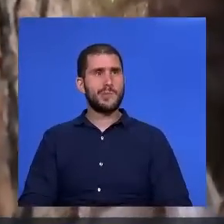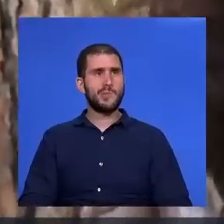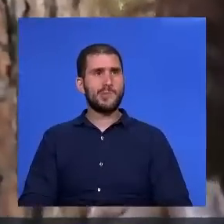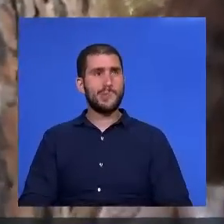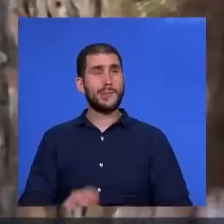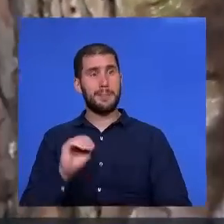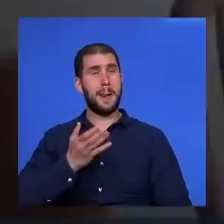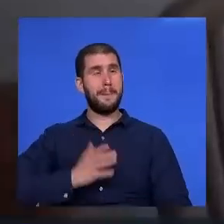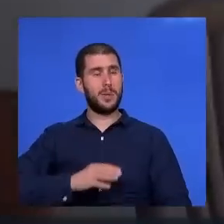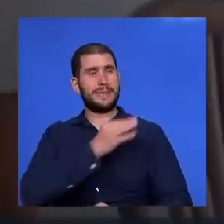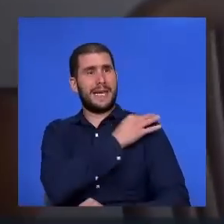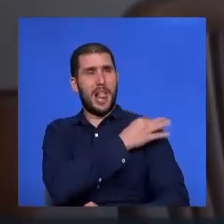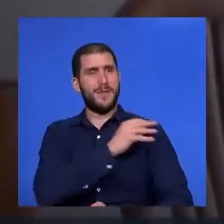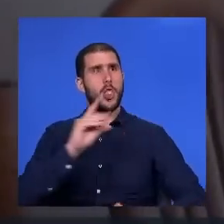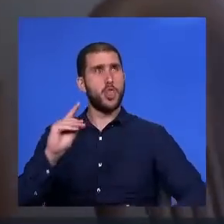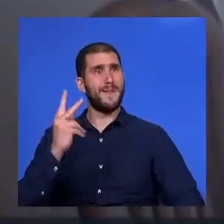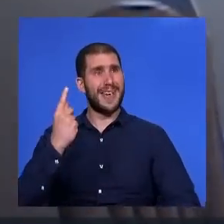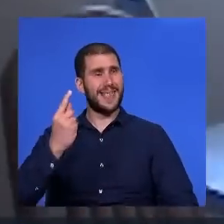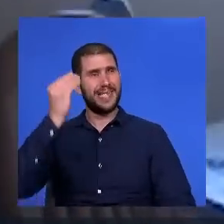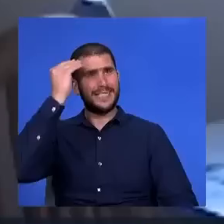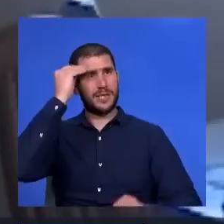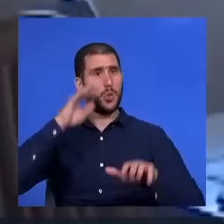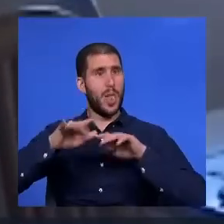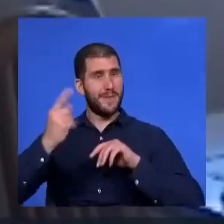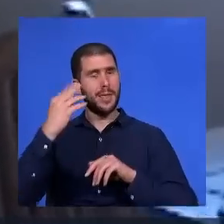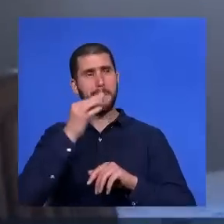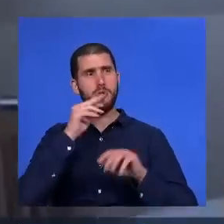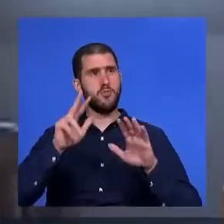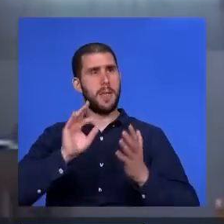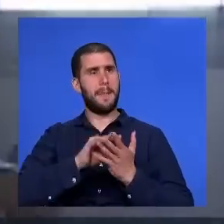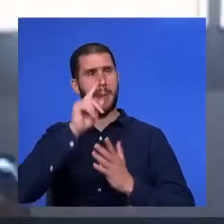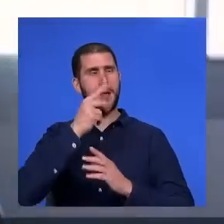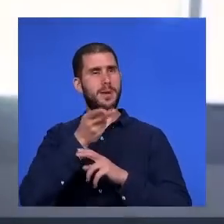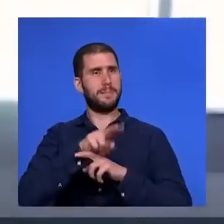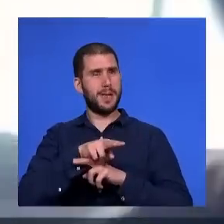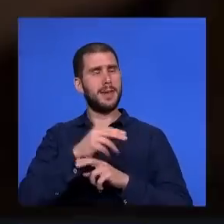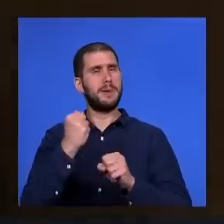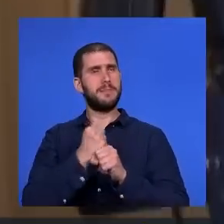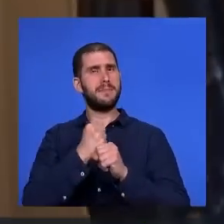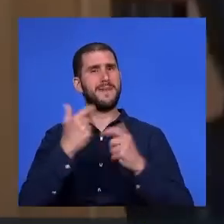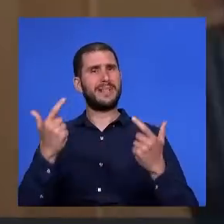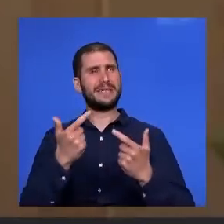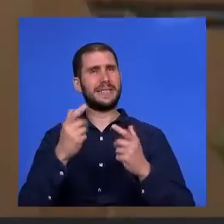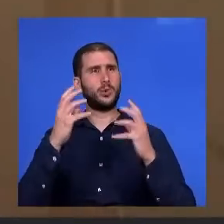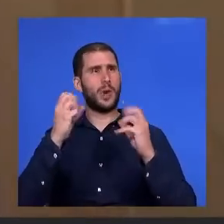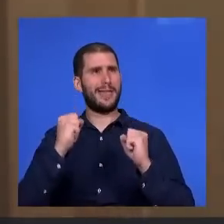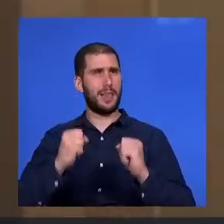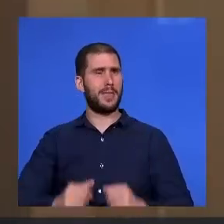מאיה, ביתו של סגן אלוף דולף קידר, זכרו לברכה, הייתה בת 8 כשאביה נהרג במבצע צוק איתן.